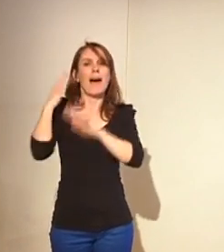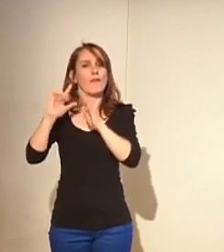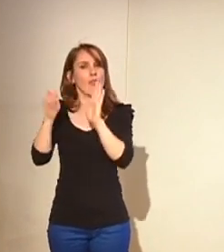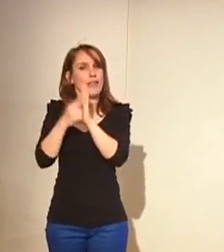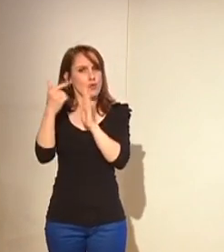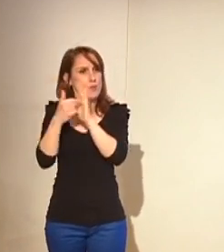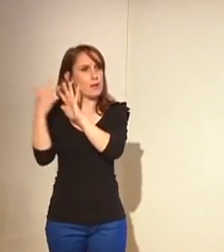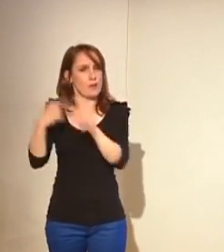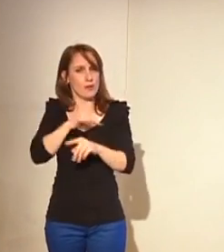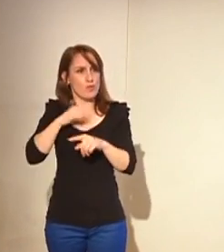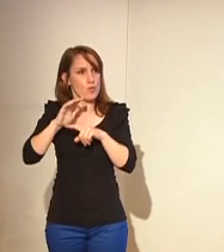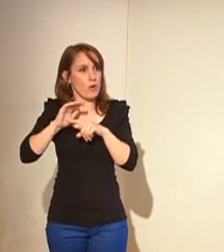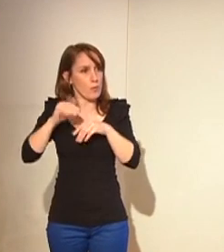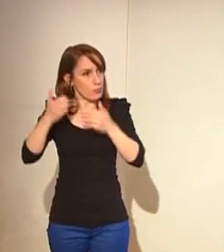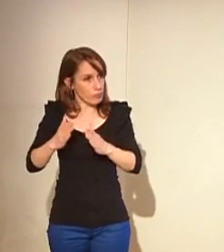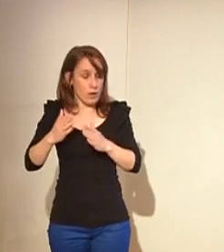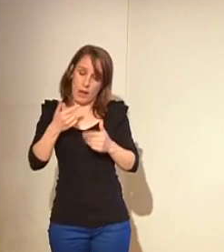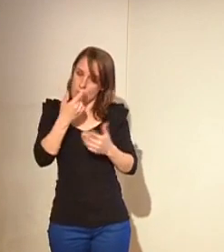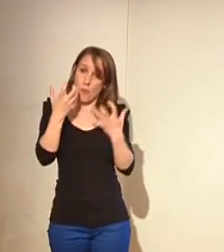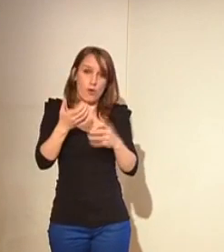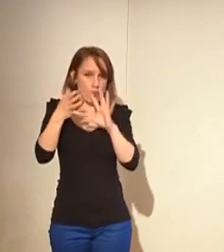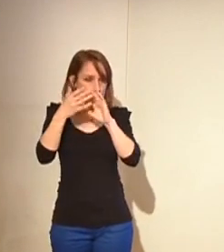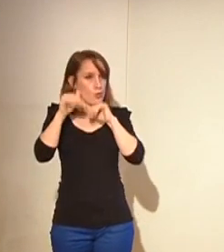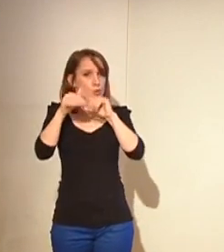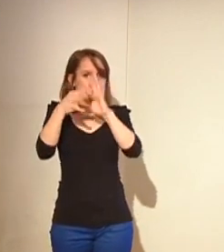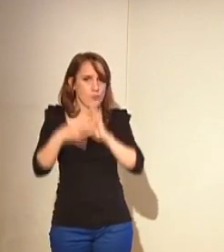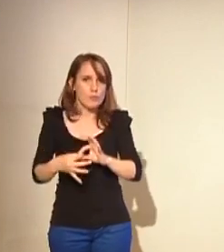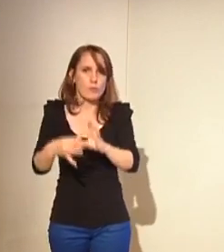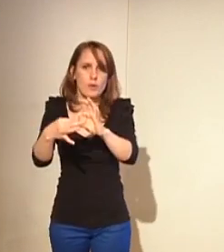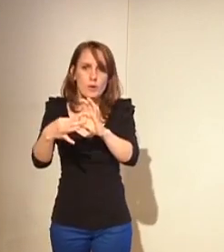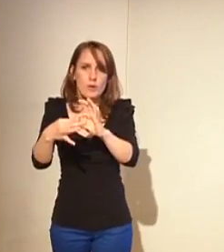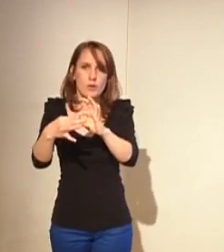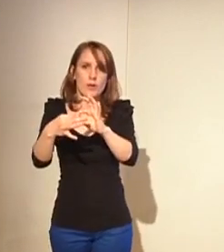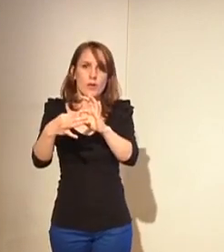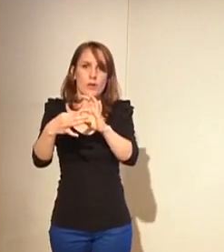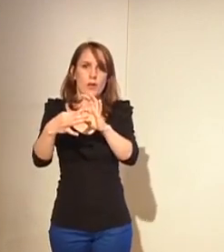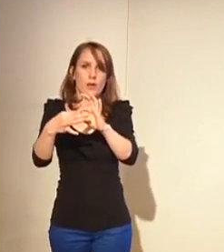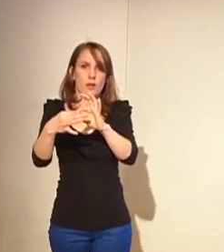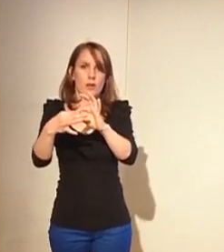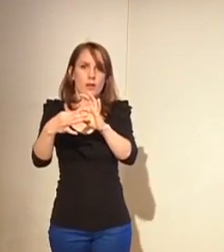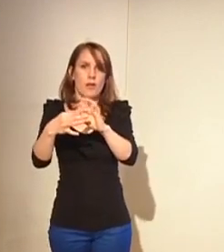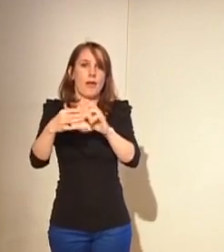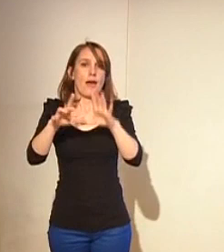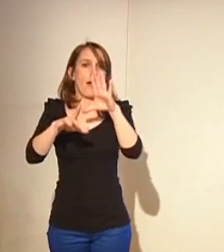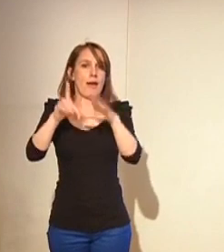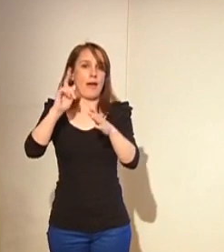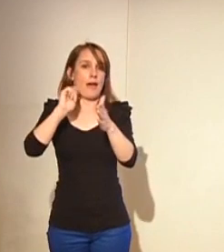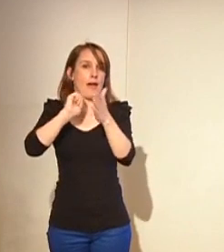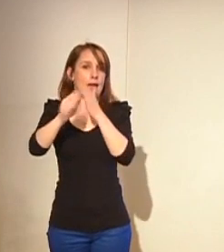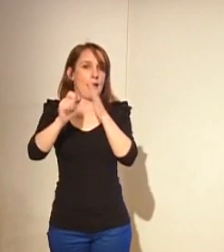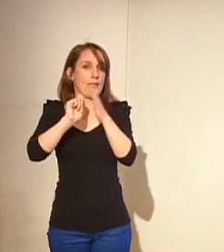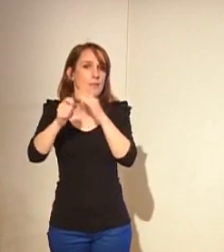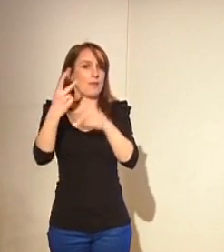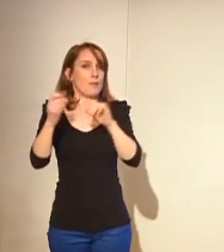sous la forme qui qui vous conviendra les indemnités des élus de votre équipe cette question par contre renvoie